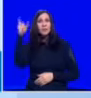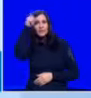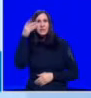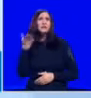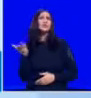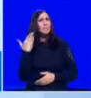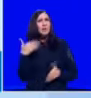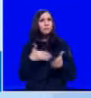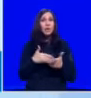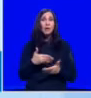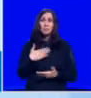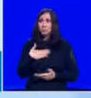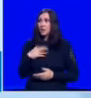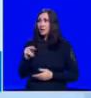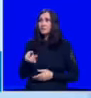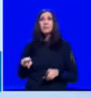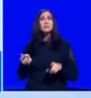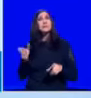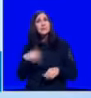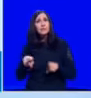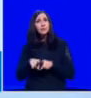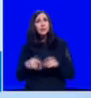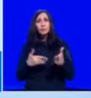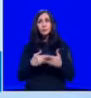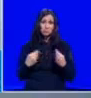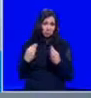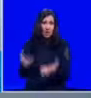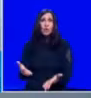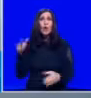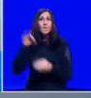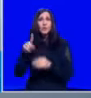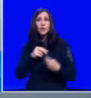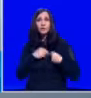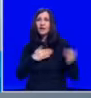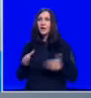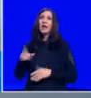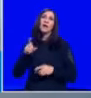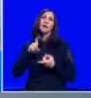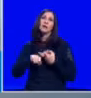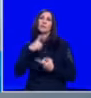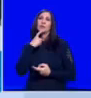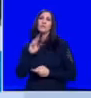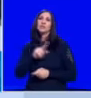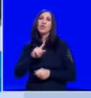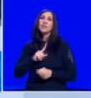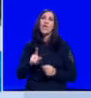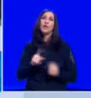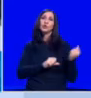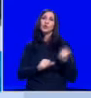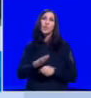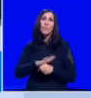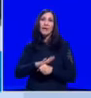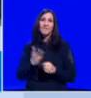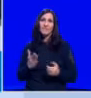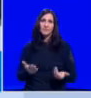и ние им казахме, добре, като сте опозиция, ето ви вота на недоверие. Не бил конституционно обоснован. Каза Кирил Петков. Това ли е оправданието? Ами така каза, не знае